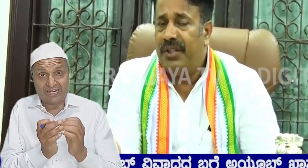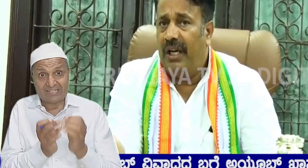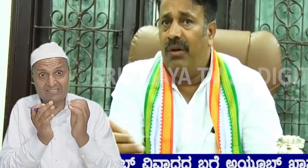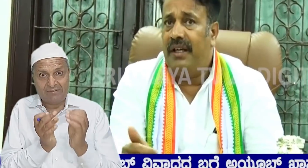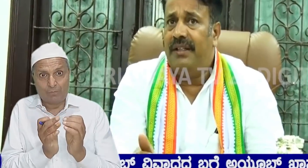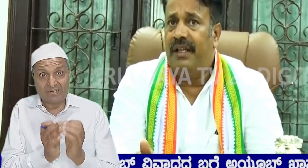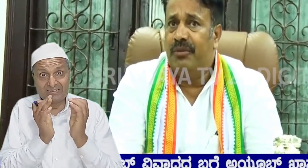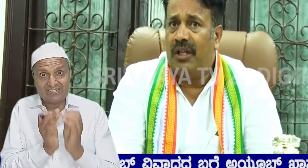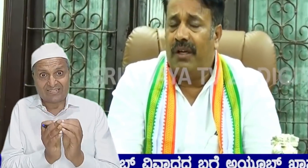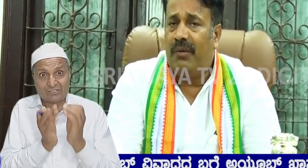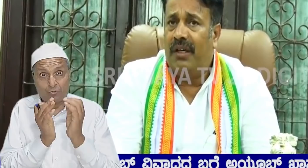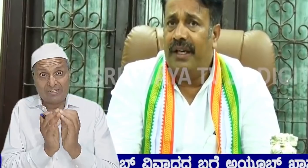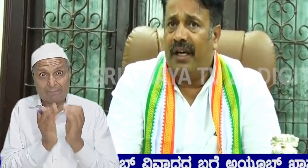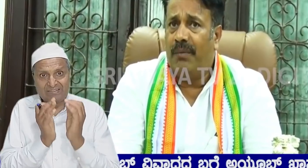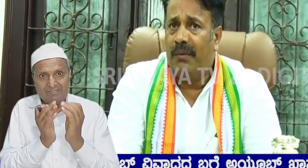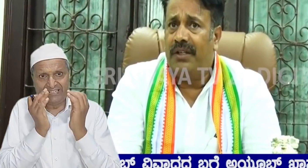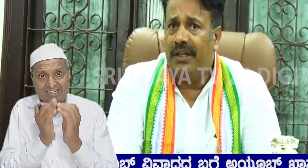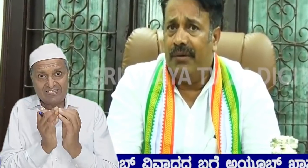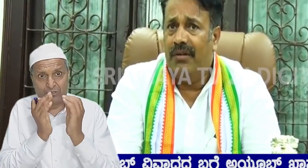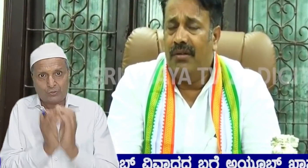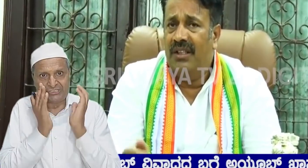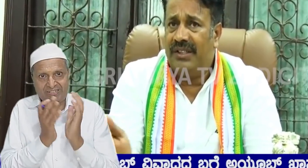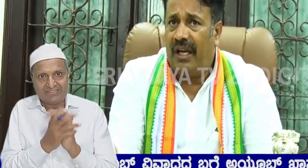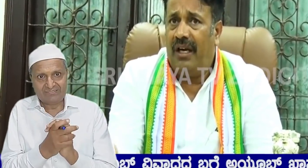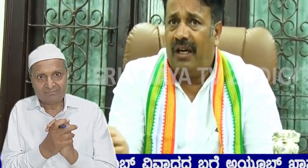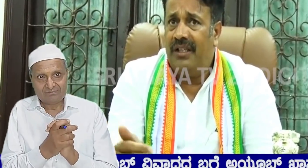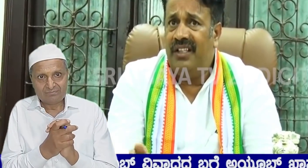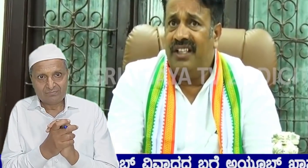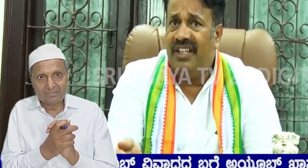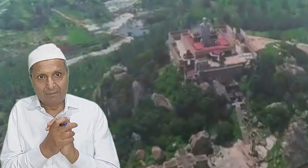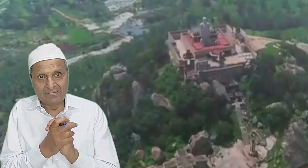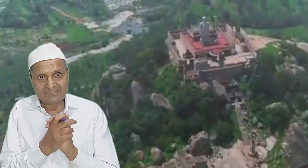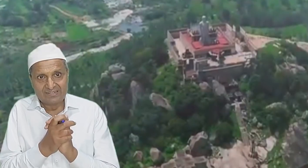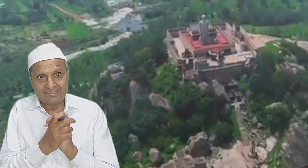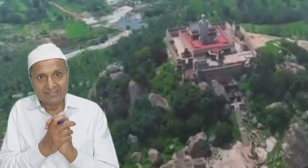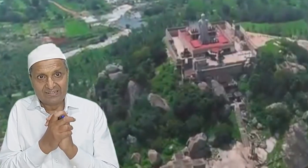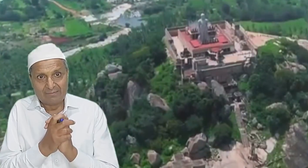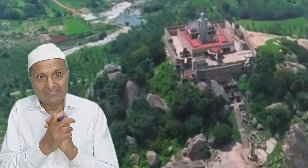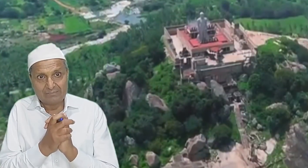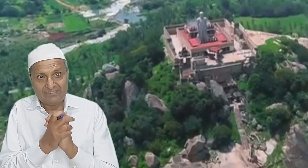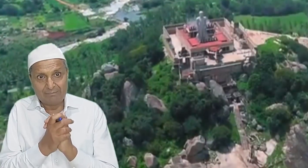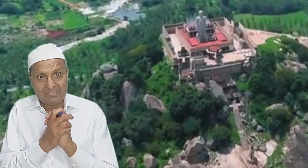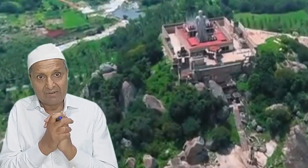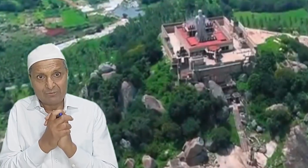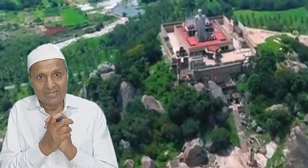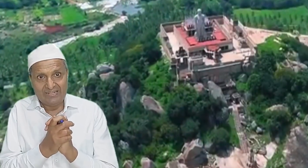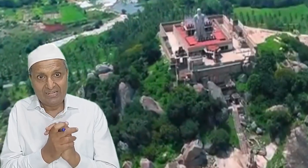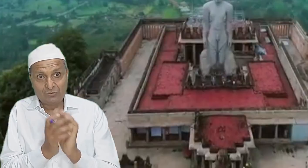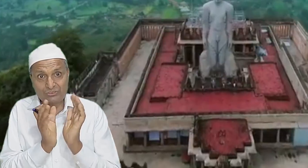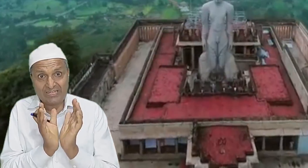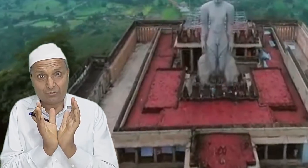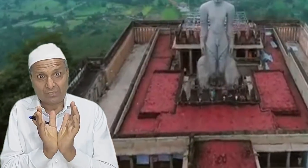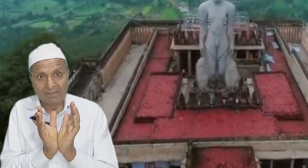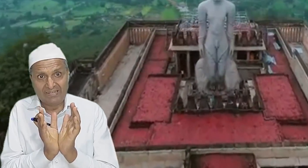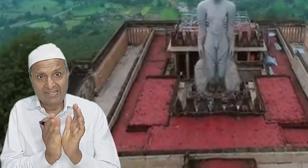उसी तरीके से इस टीवी के ऊपर जिस तरीके से उन्होंने ये बदतमीजी करने की कोशिश की थी। हमारी संगठन, अगर हमारी समितियां मिलकर आवाज उठाएंगी